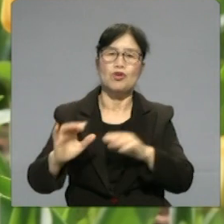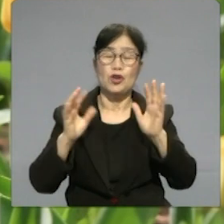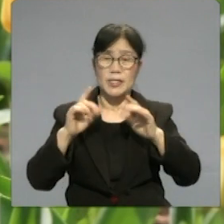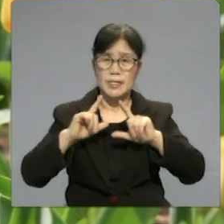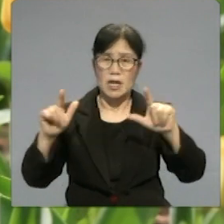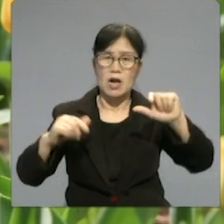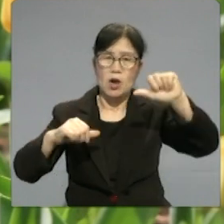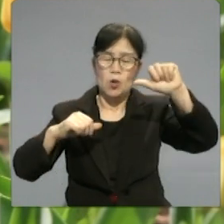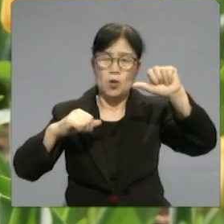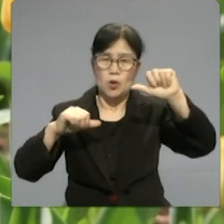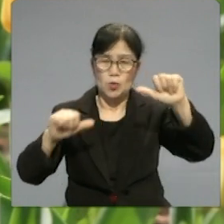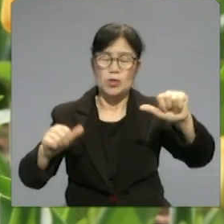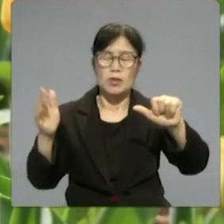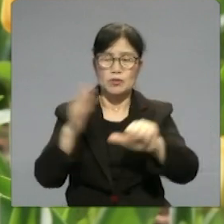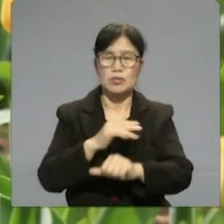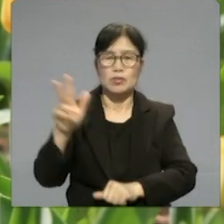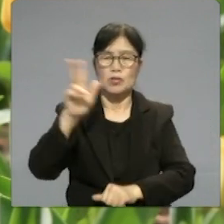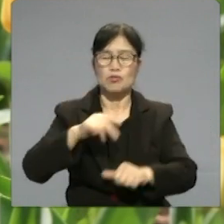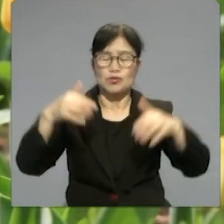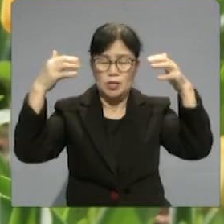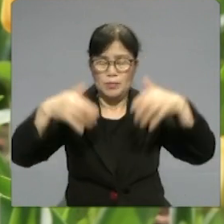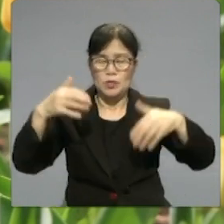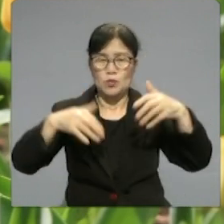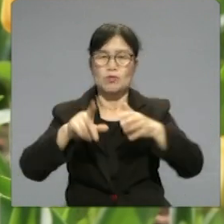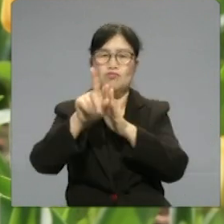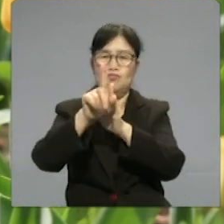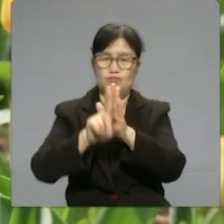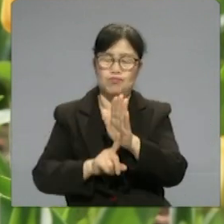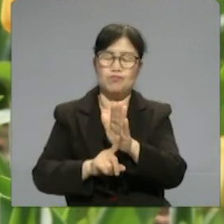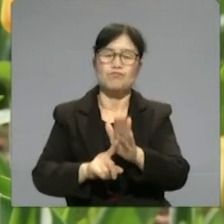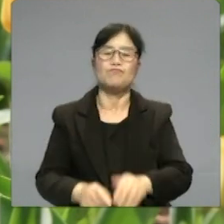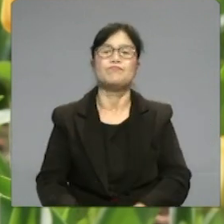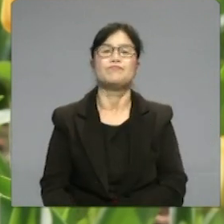날인 일요일부터 전국에 비가 오면서 꺾이겠습니다 날씨였습니다